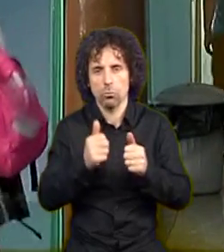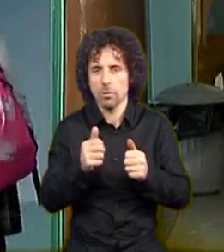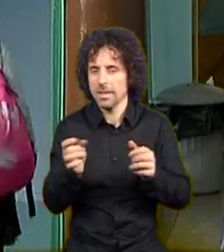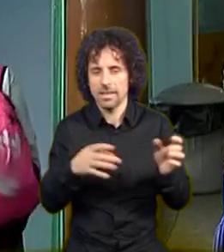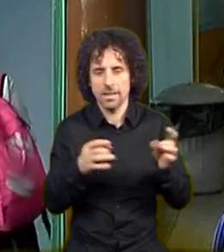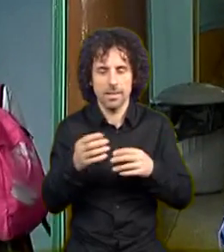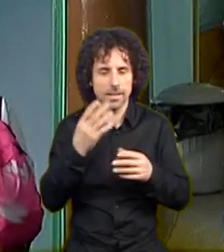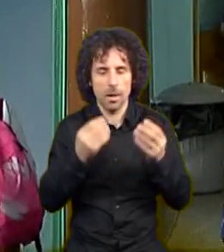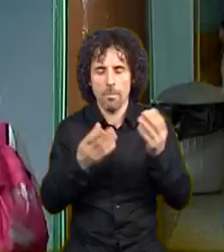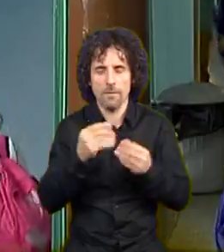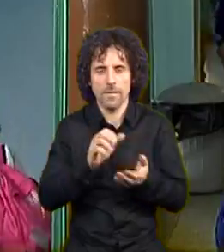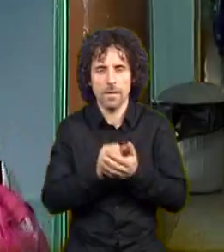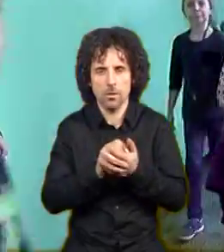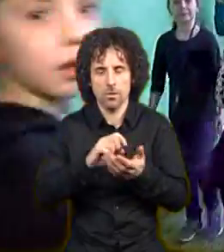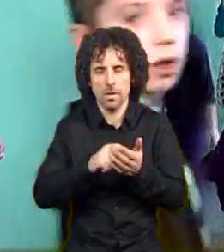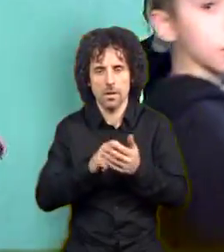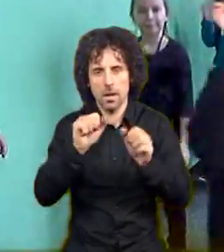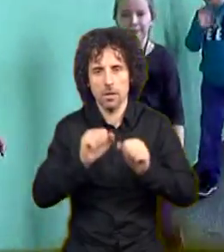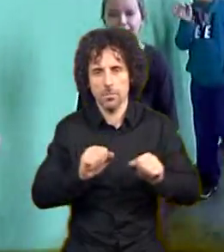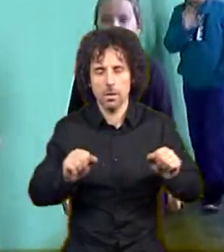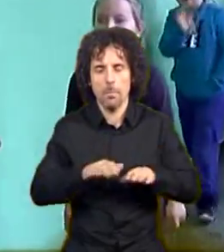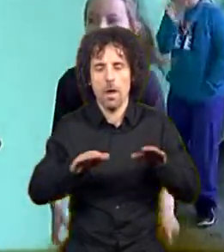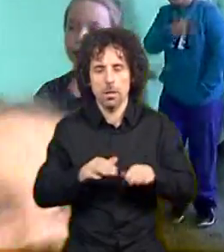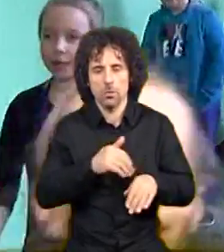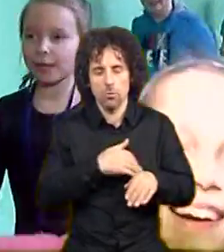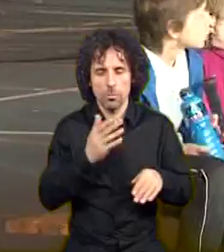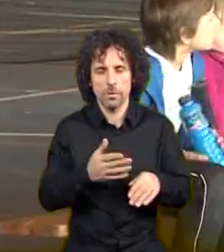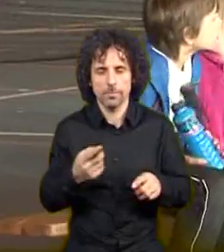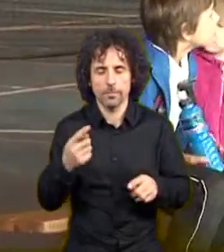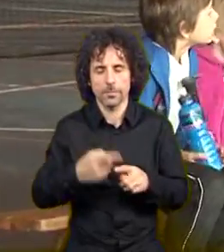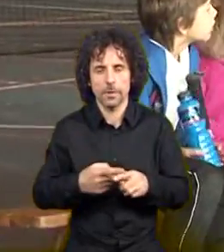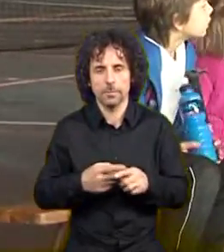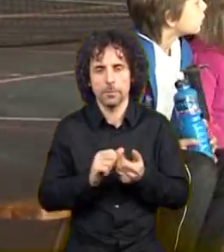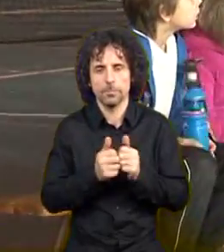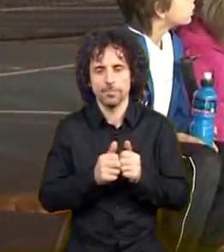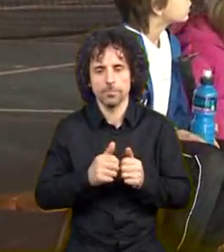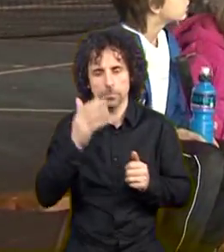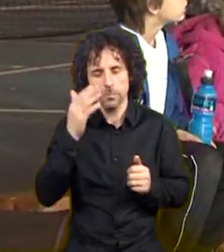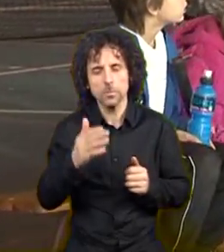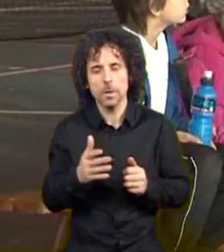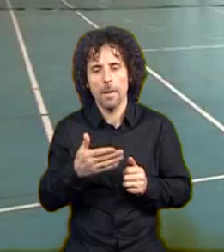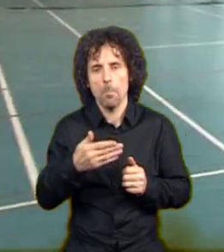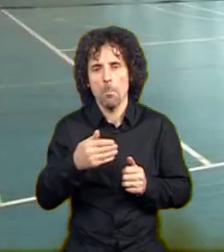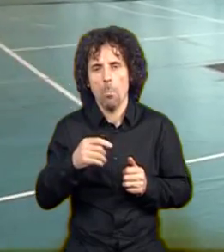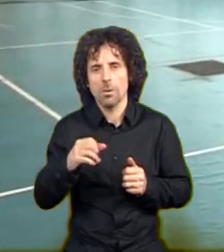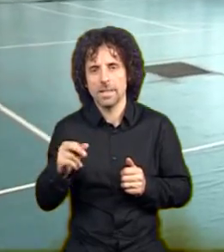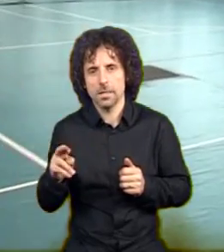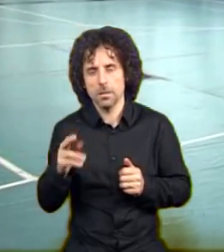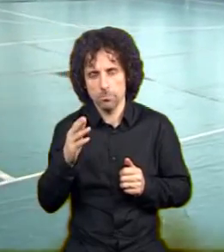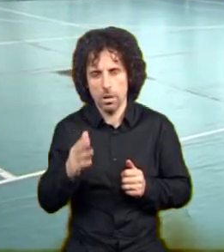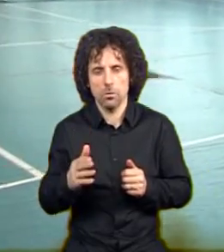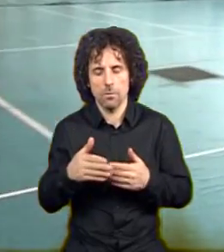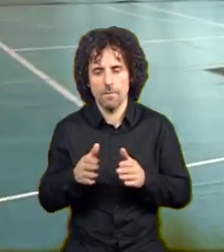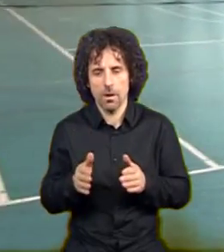konkursy gry, zabawy, a także zajęcia na sali gimnastycznej i na basenie szkolnym. Dodatkowo na miłośników sportu czekają obiekty Miejskiego